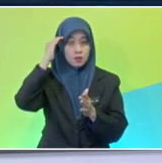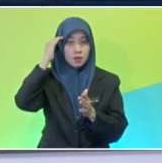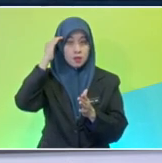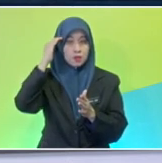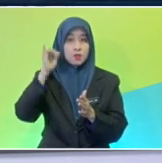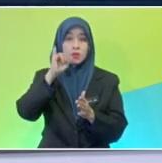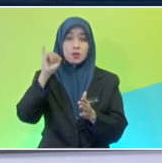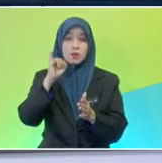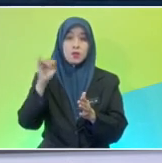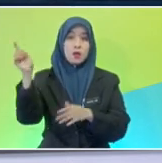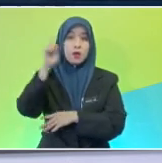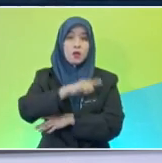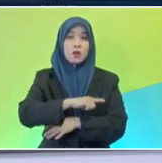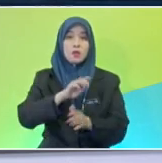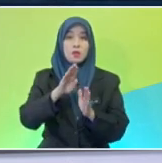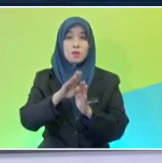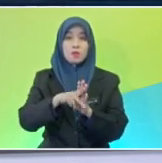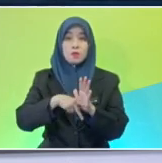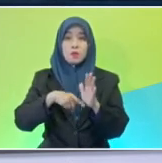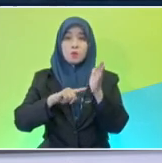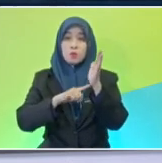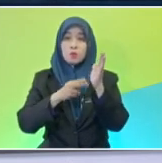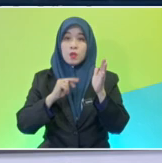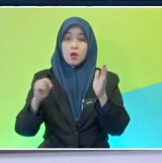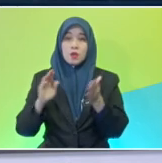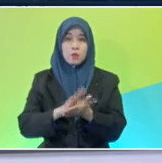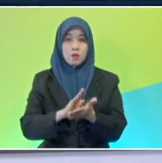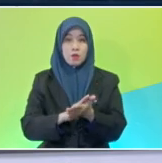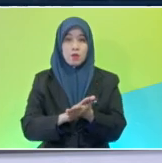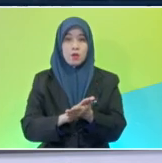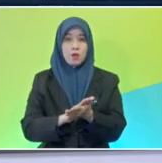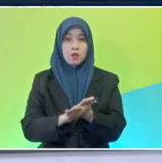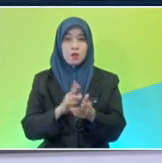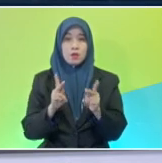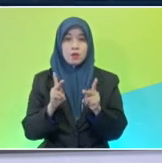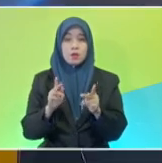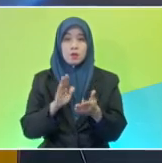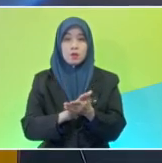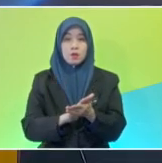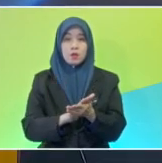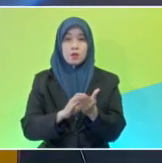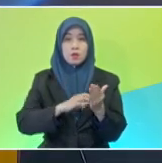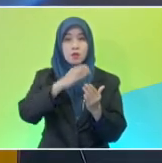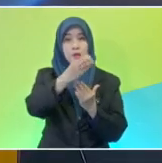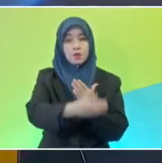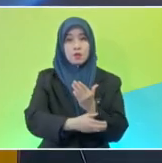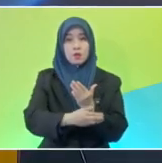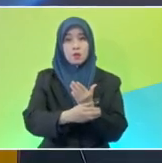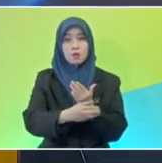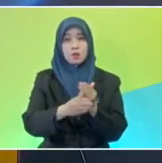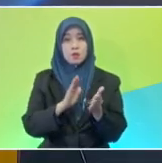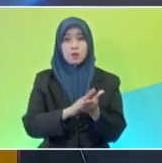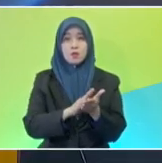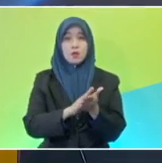sekolah. Tapi kalau dalam kalender dia akan letak pada hari Ahad. Jadi cuba kita nyanyi sikit yang ni betul ke tak betul ni. Okey, okay. Satu,